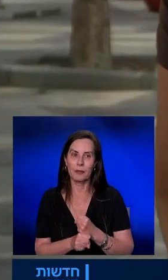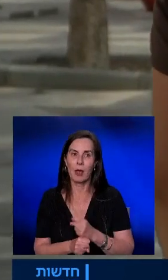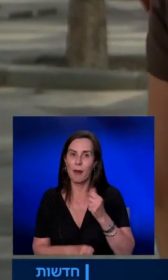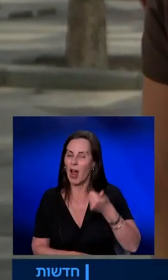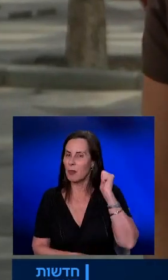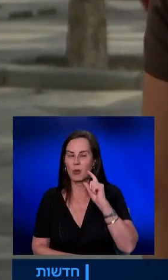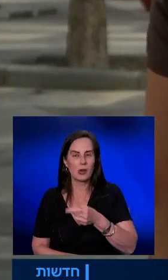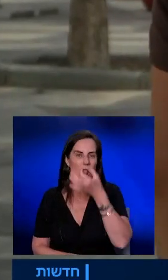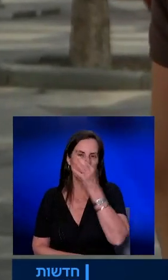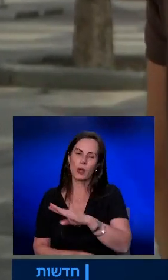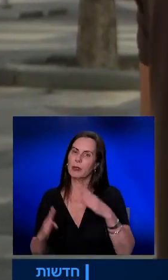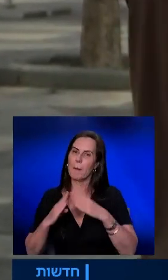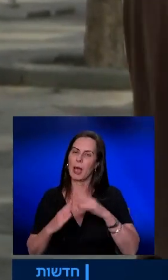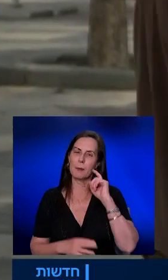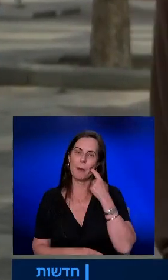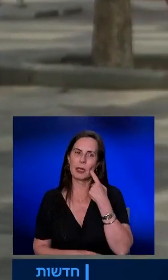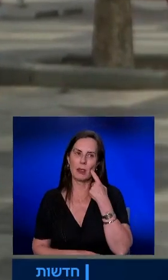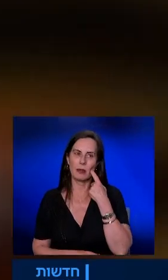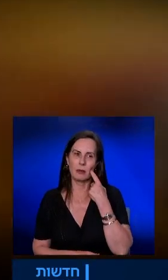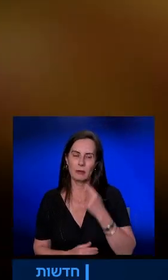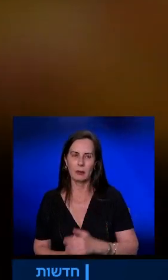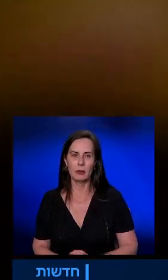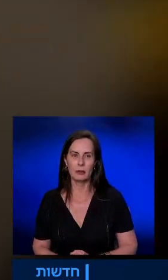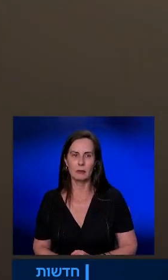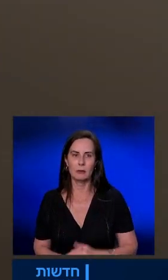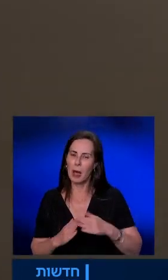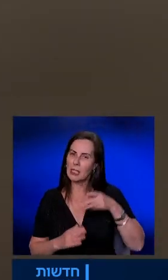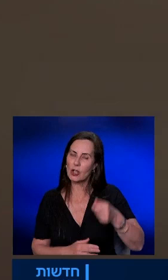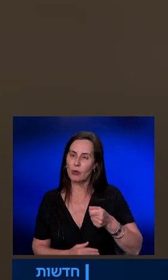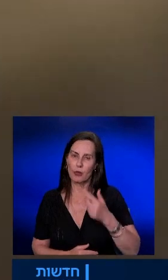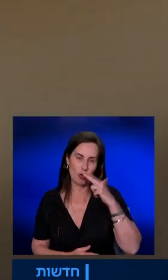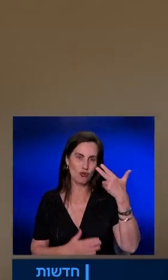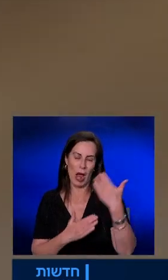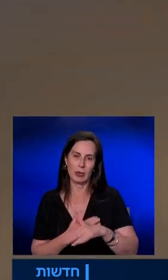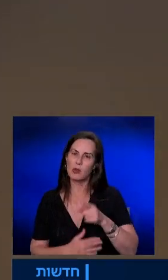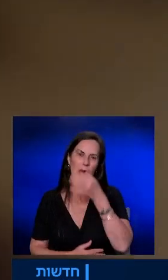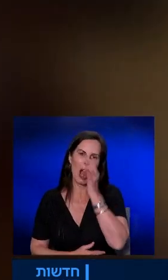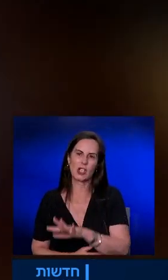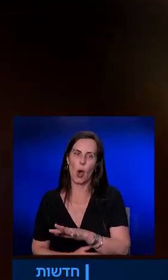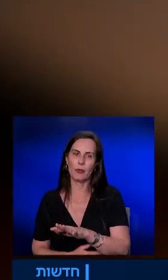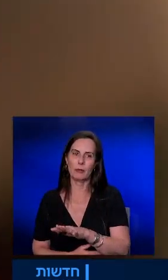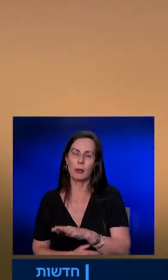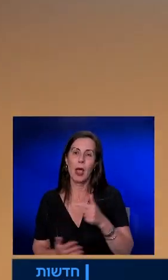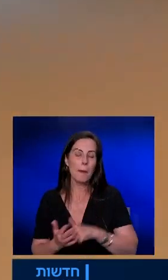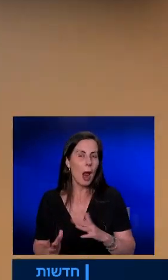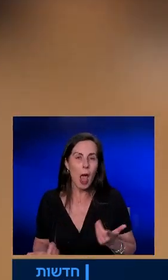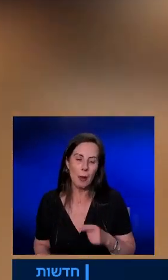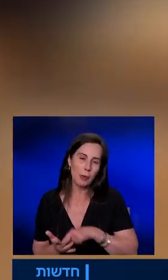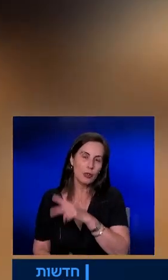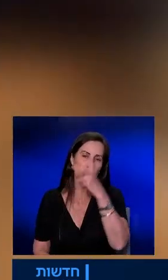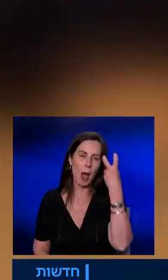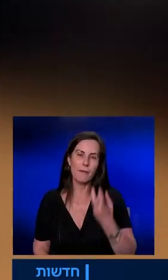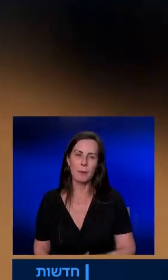אמש הם נאלצו לעזוב את הדירה שבה גרו בסחירות בשלוש השנים האחרונות, רק מכיוון שהם